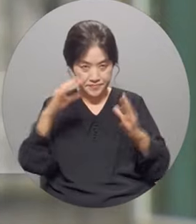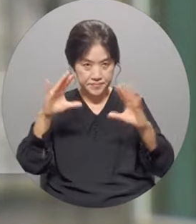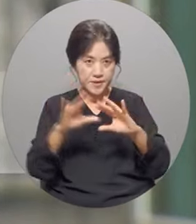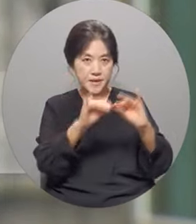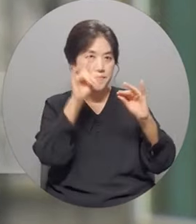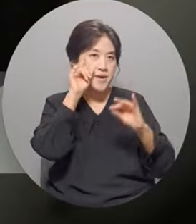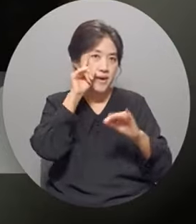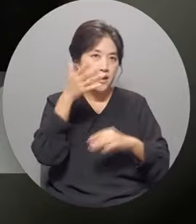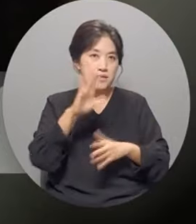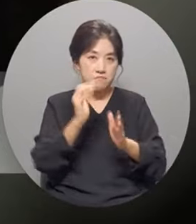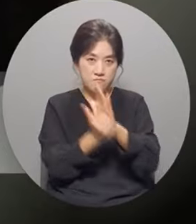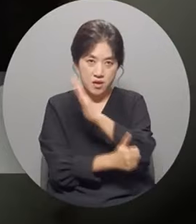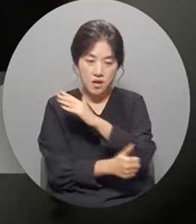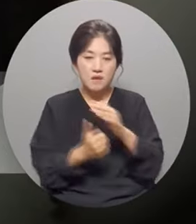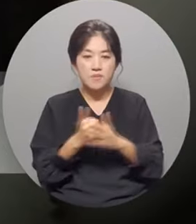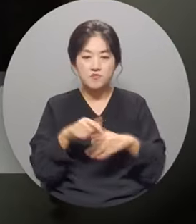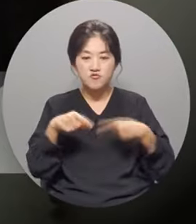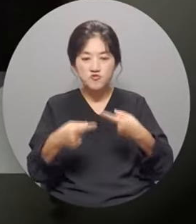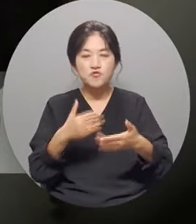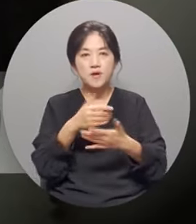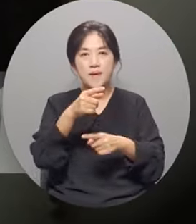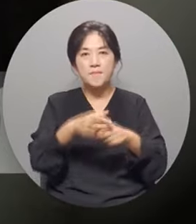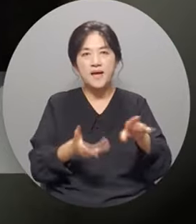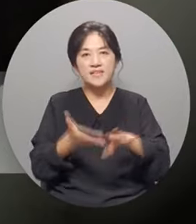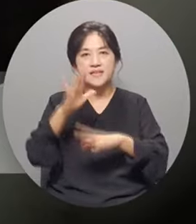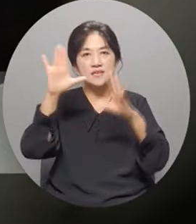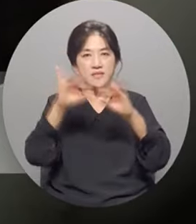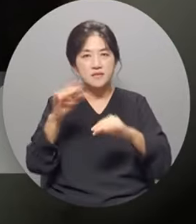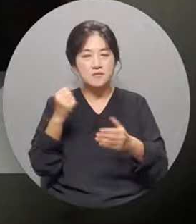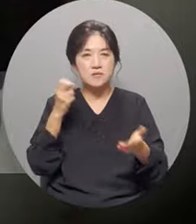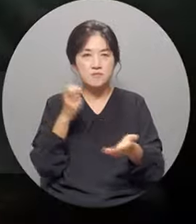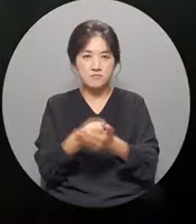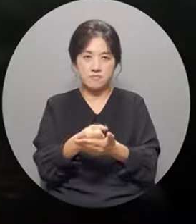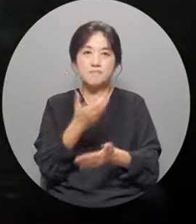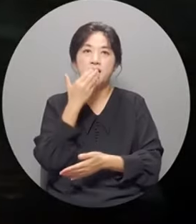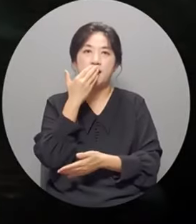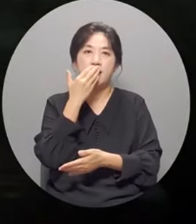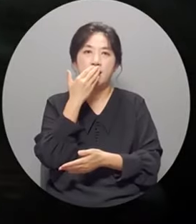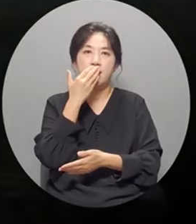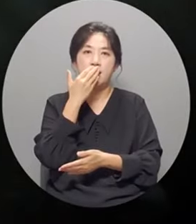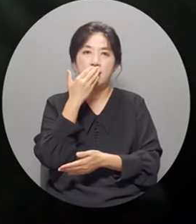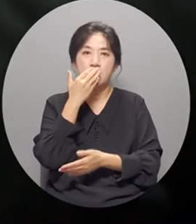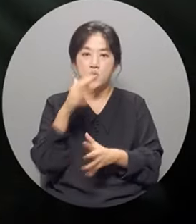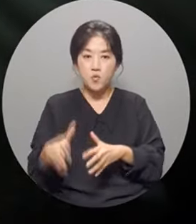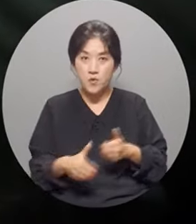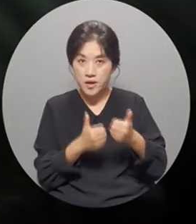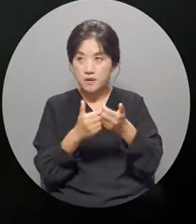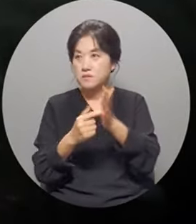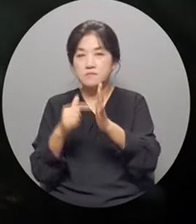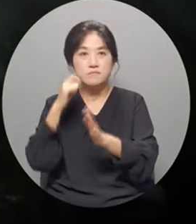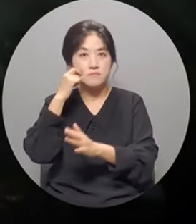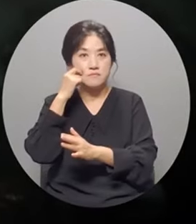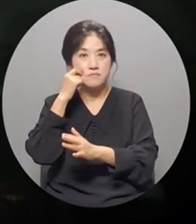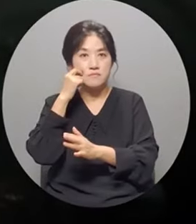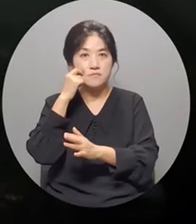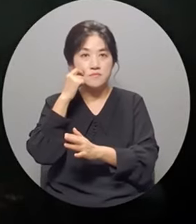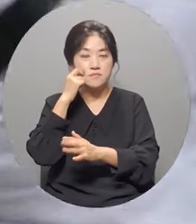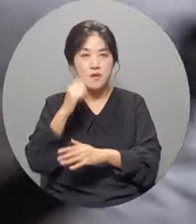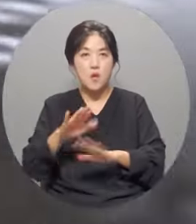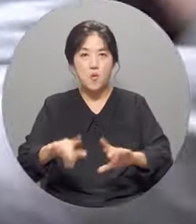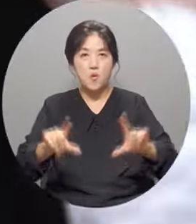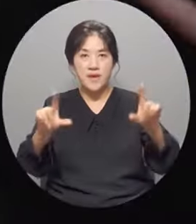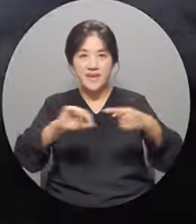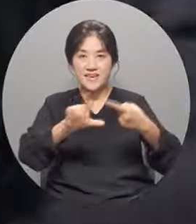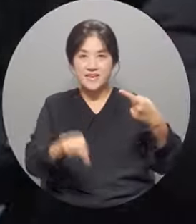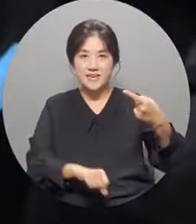원칙이지만 실패하면 출석위원 과반수 찬성으로 의결합니다. 회의 과정은 비공개입니다. 올해